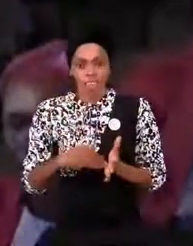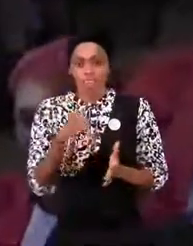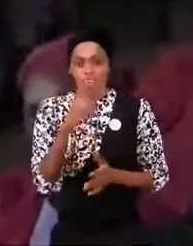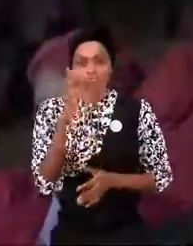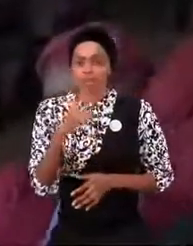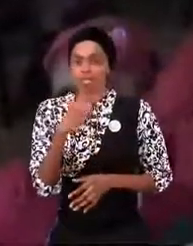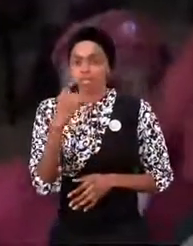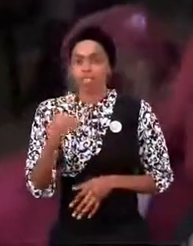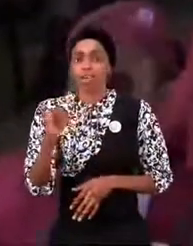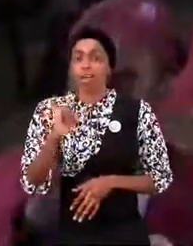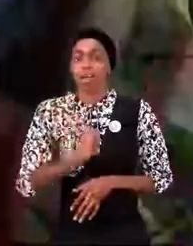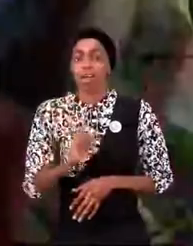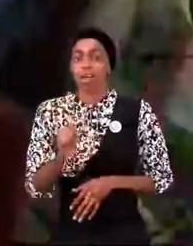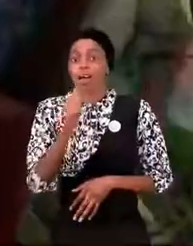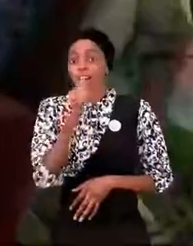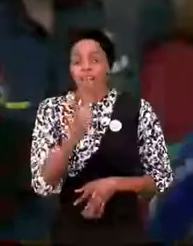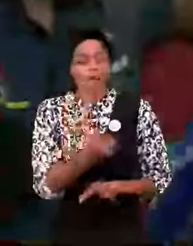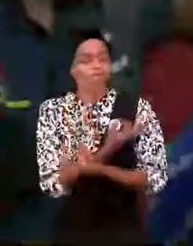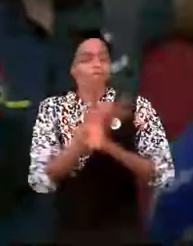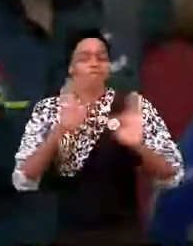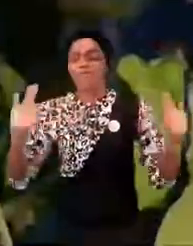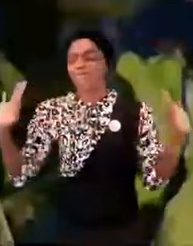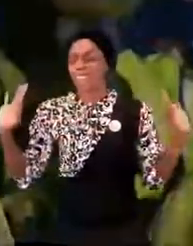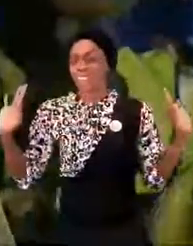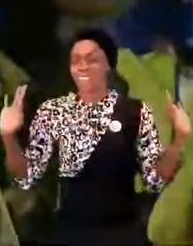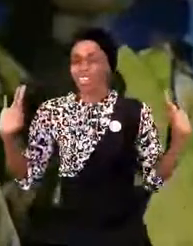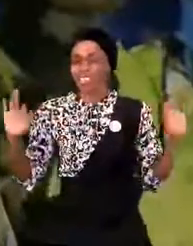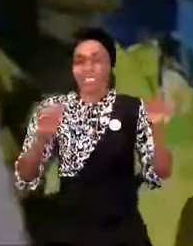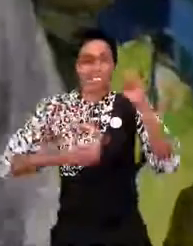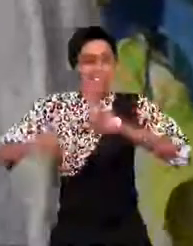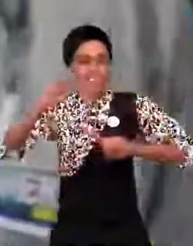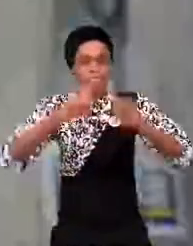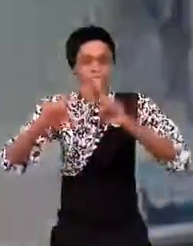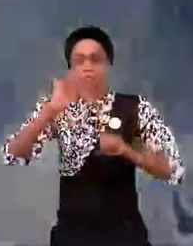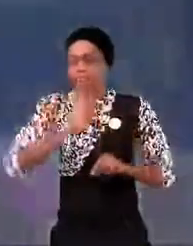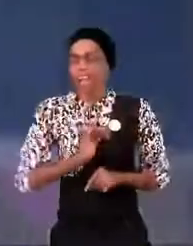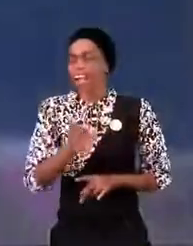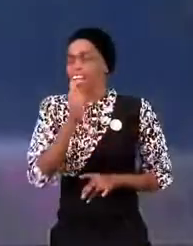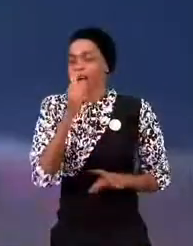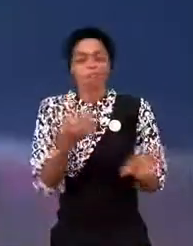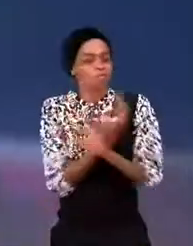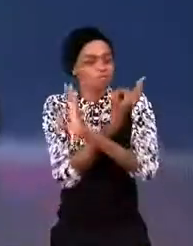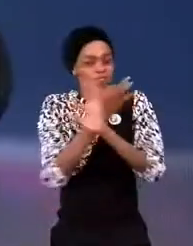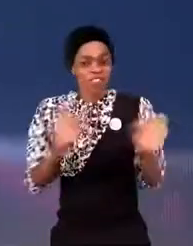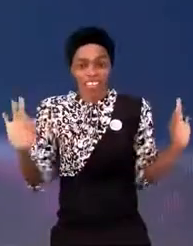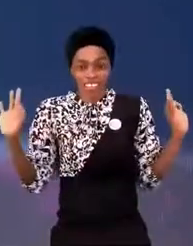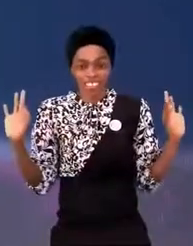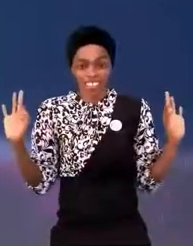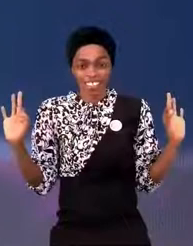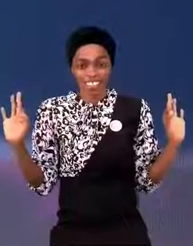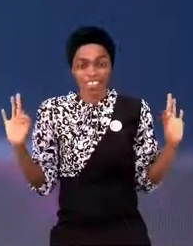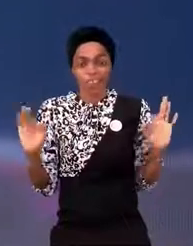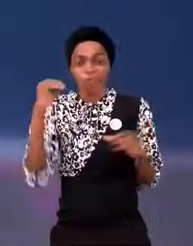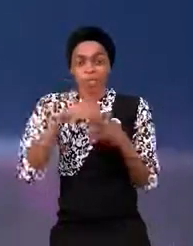libre. Est-ce que tu peux crier ça? Je suis libre. Dans ton âme, dis-le, tu seras